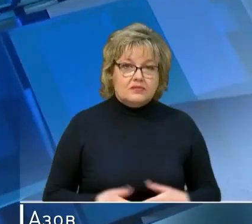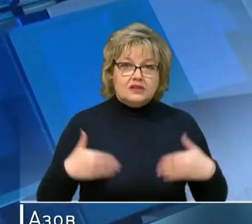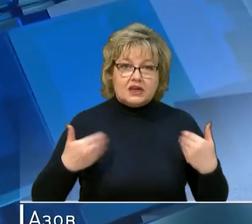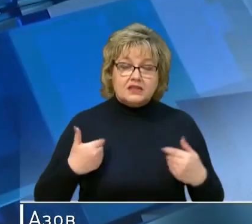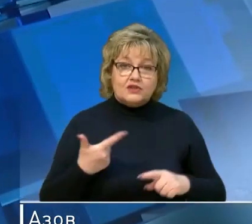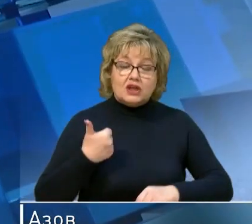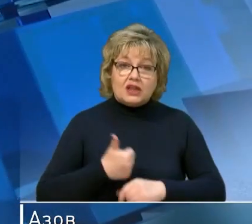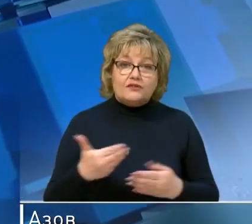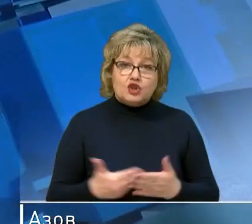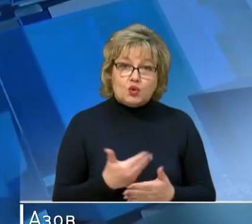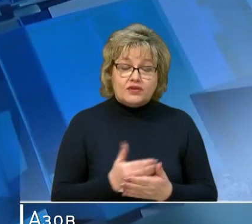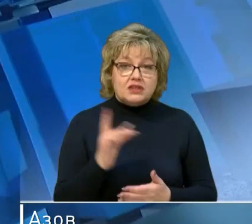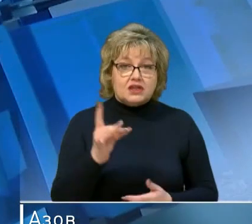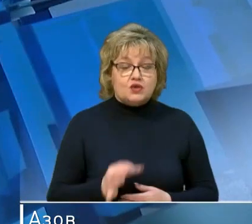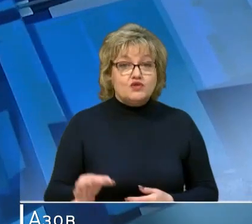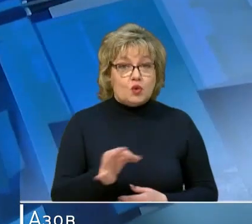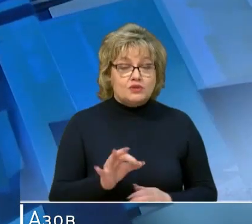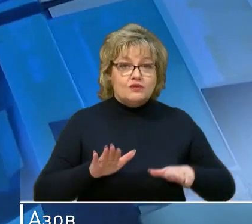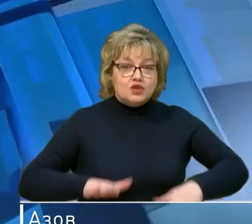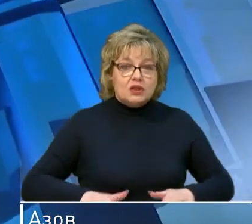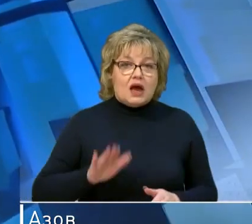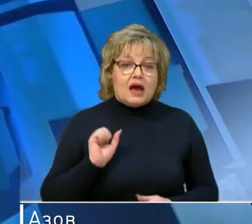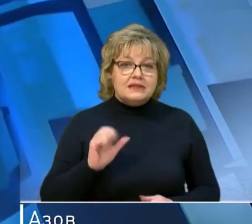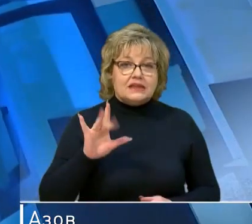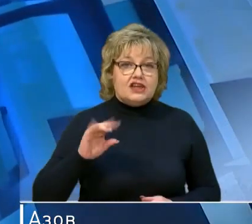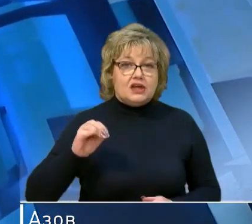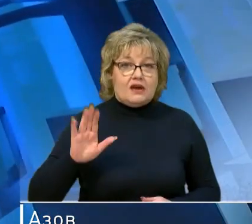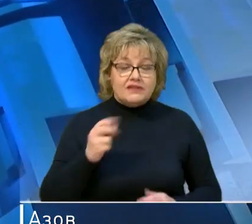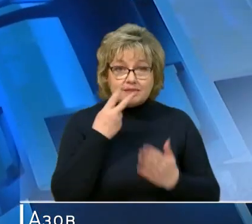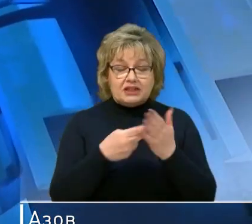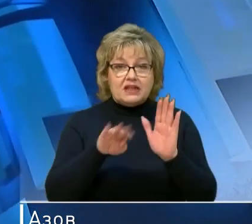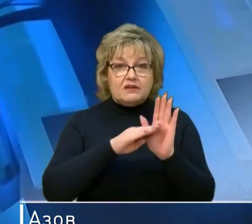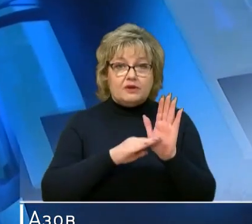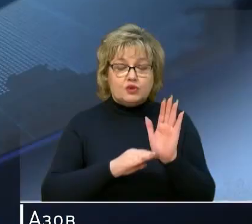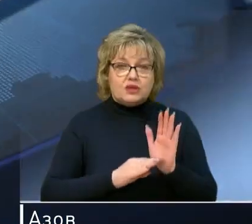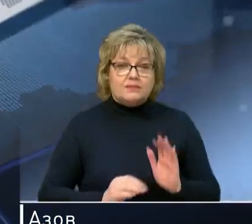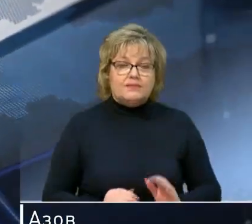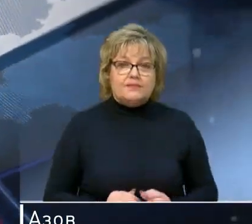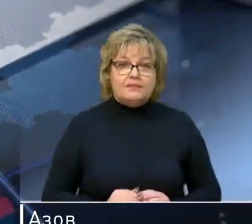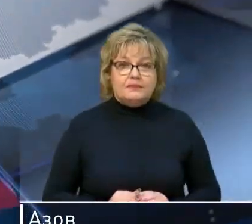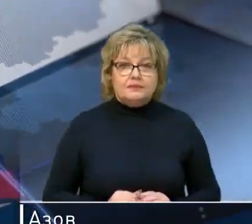Здравствуйте! Это главные новости Ростовской области в студии Ася Скрыникова. Смотрите выпуски.